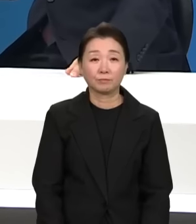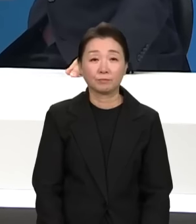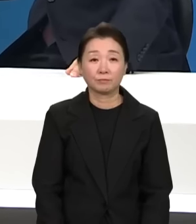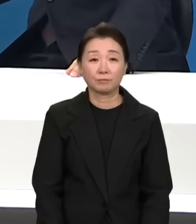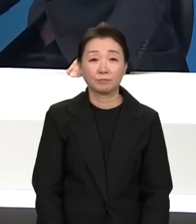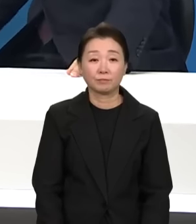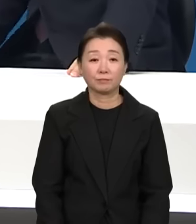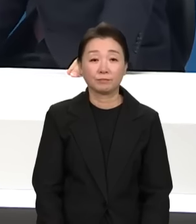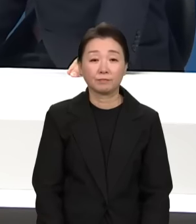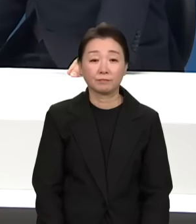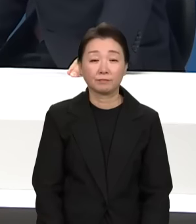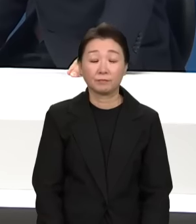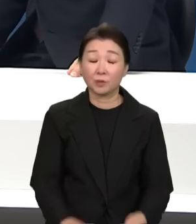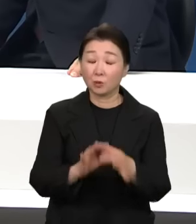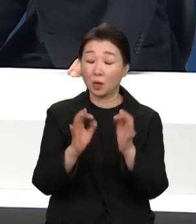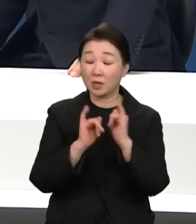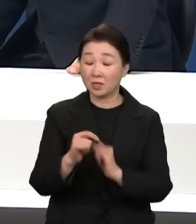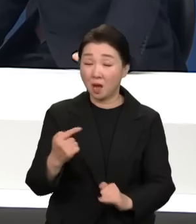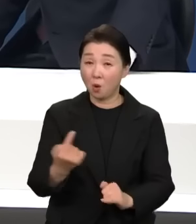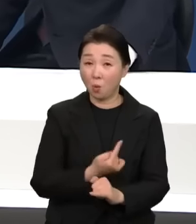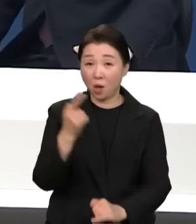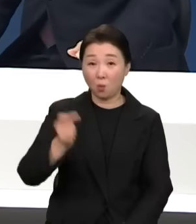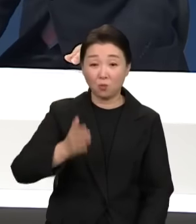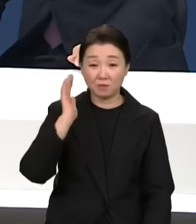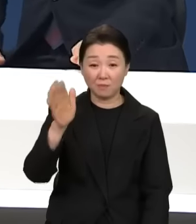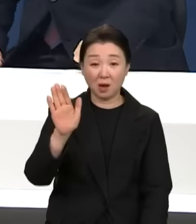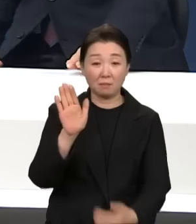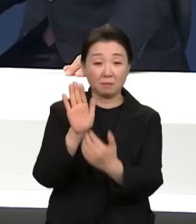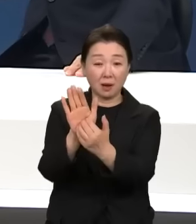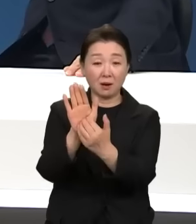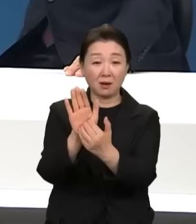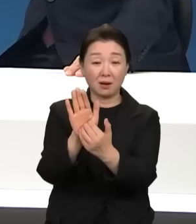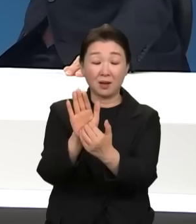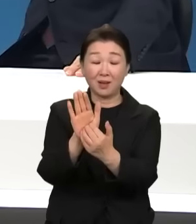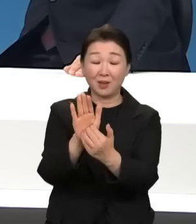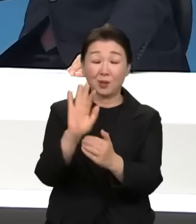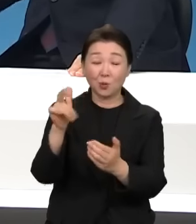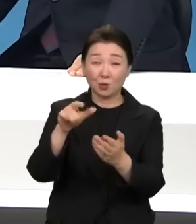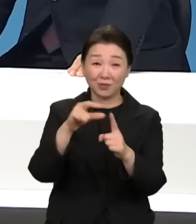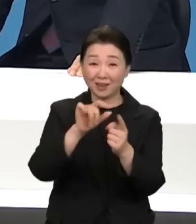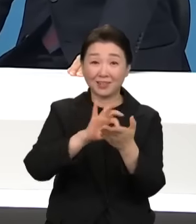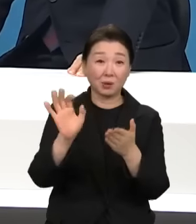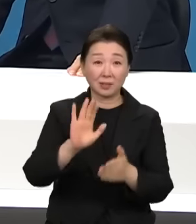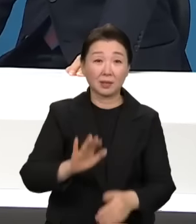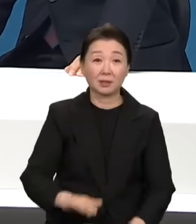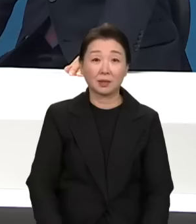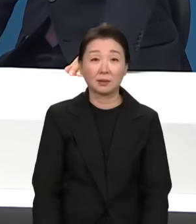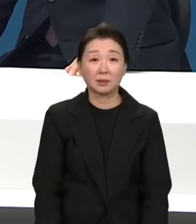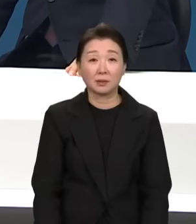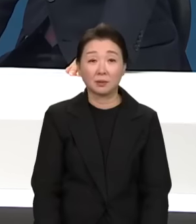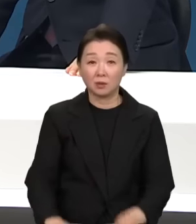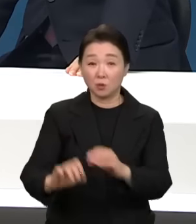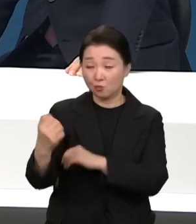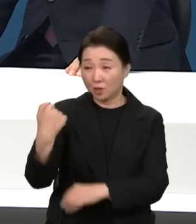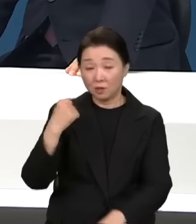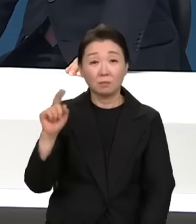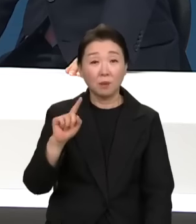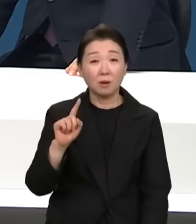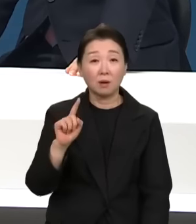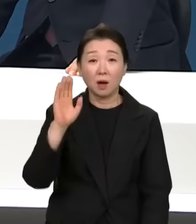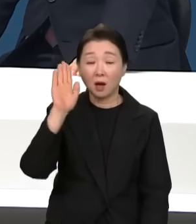보겠습니다. 자, 관계자 외 출입 금지, 요새는 잘 안 쓰는 표현이죠. 네. 자, 그런데 이제 국민의힘이었습니다.